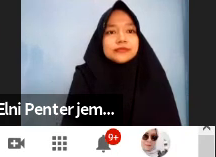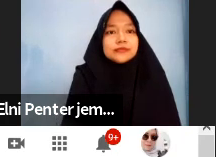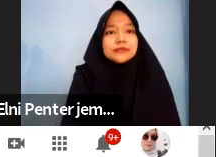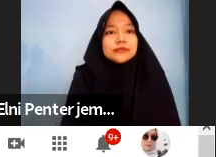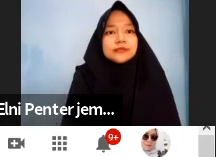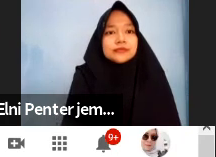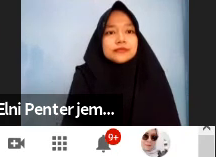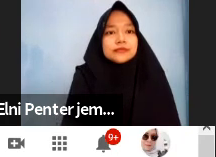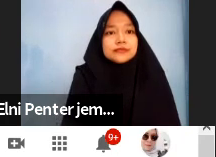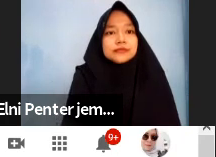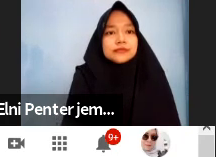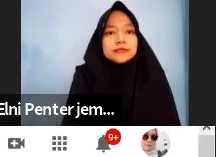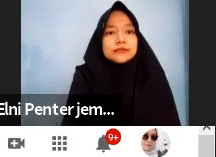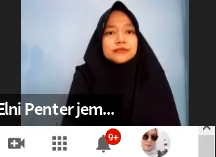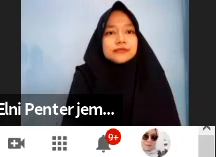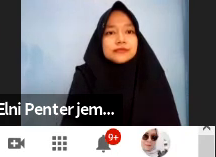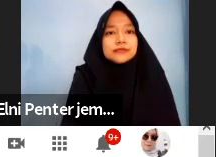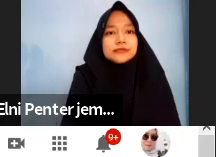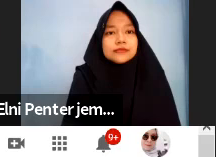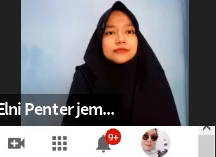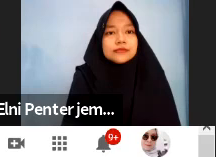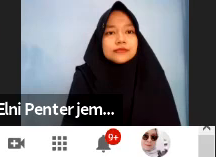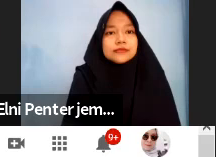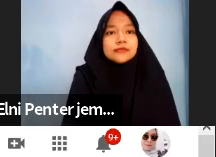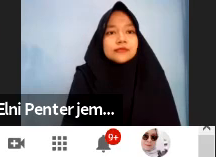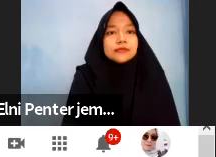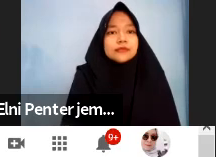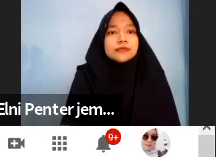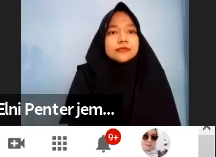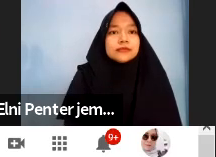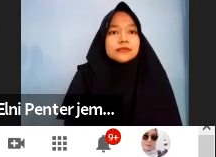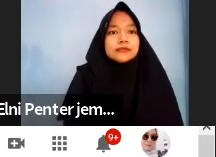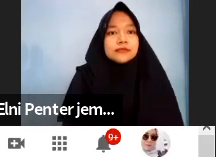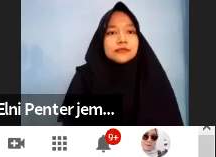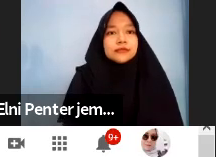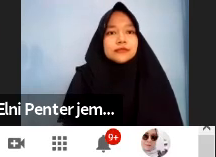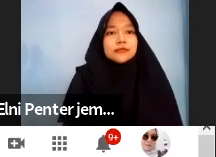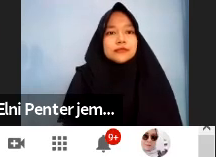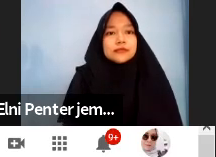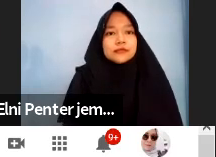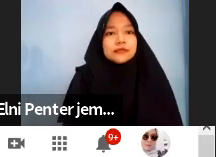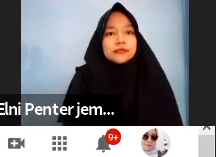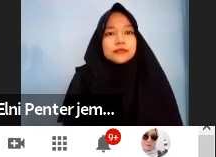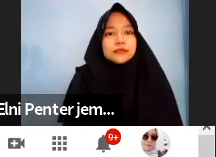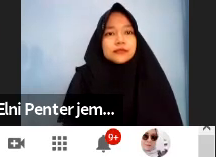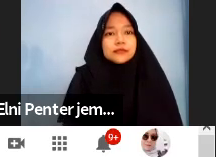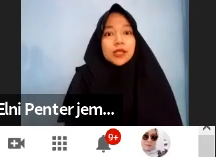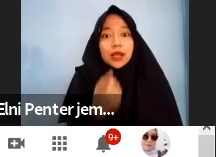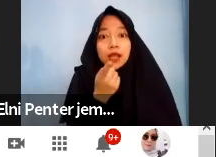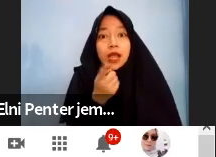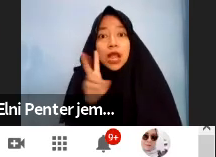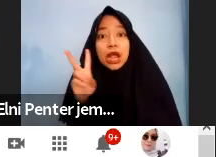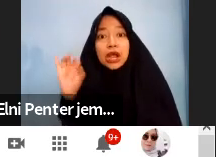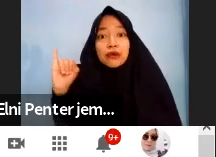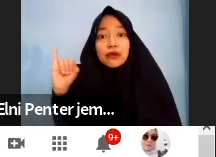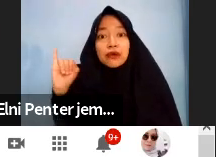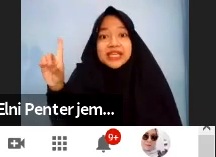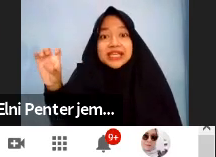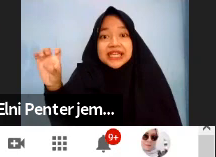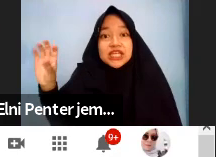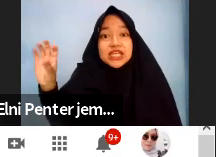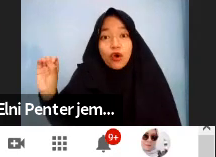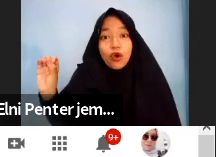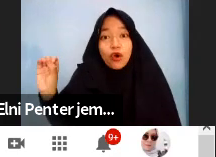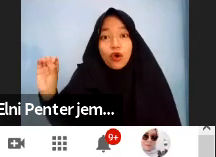apakah dari koran bekas Hai majalah atau televisi